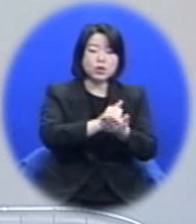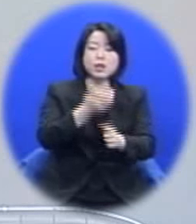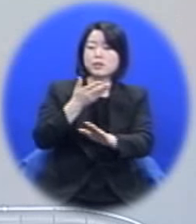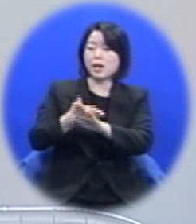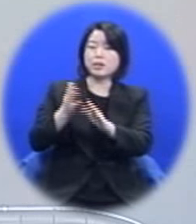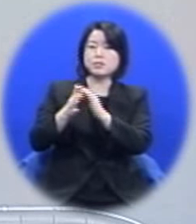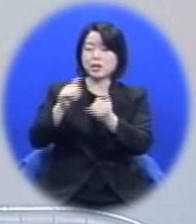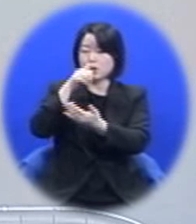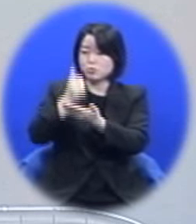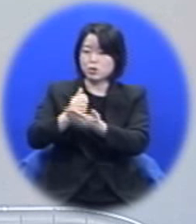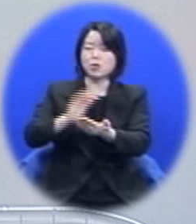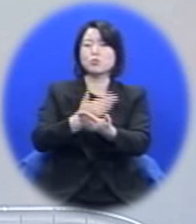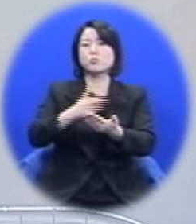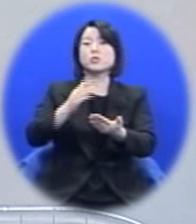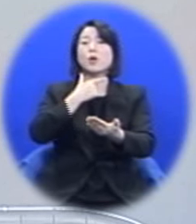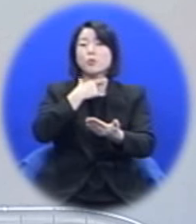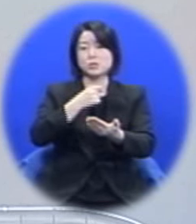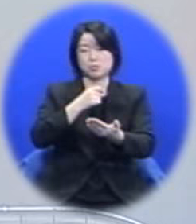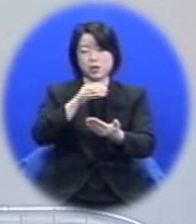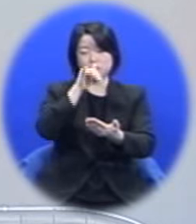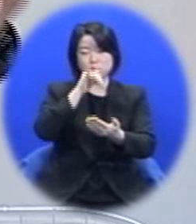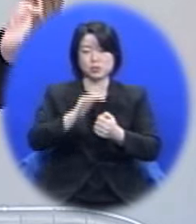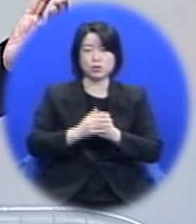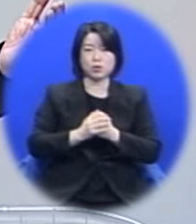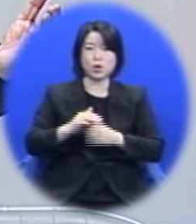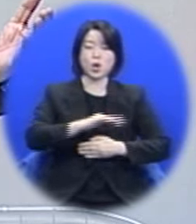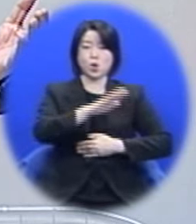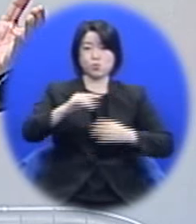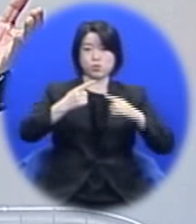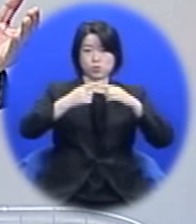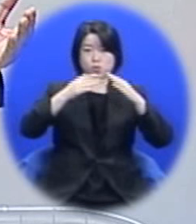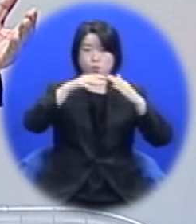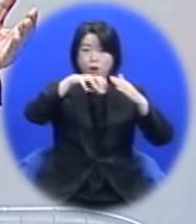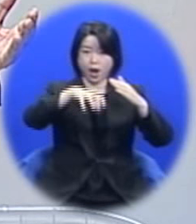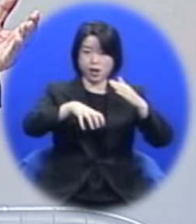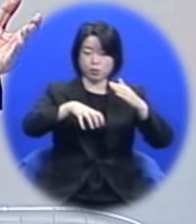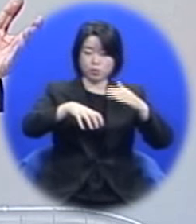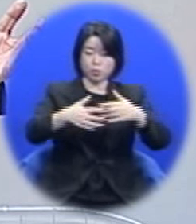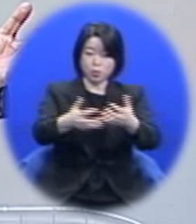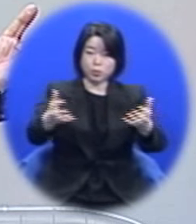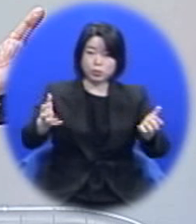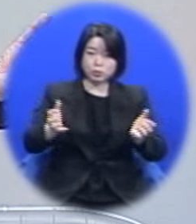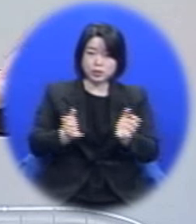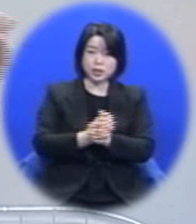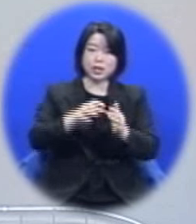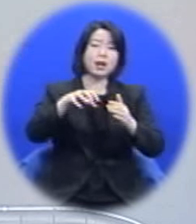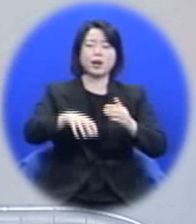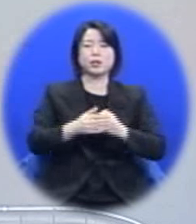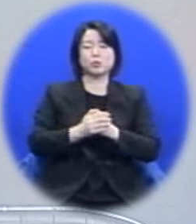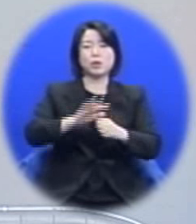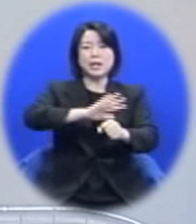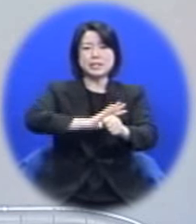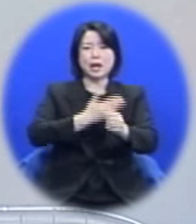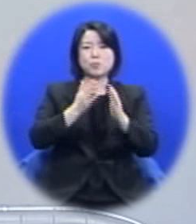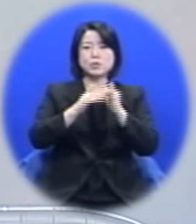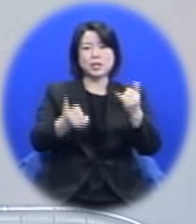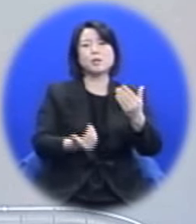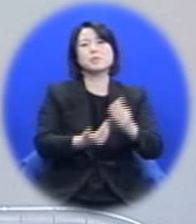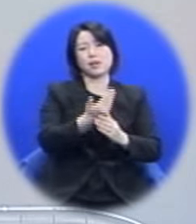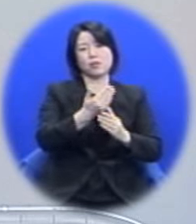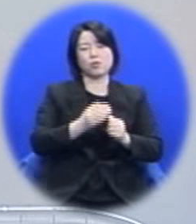죄를 구분하려고 합니다. 우리 교회 안에도, 교회 공동체 안에도 잘못한 사람